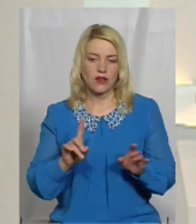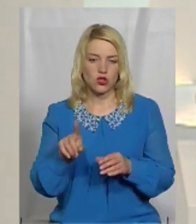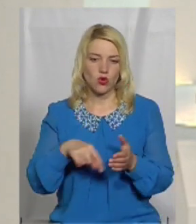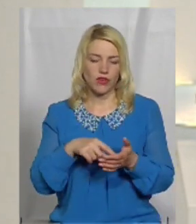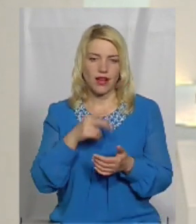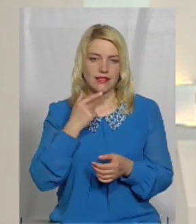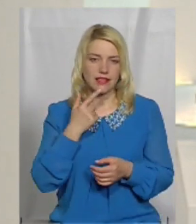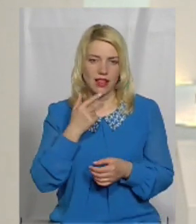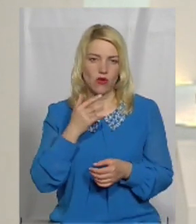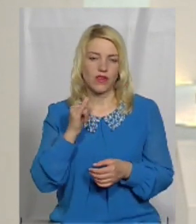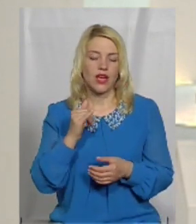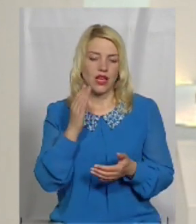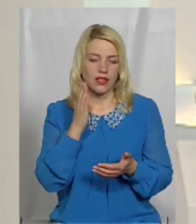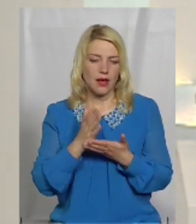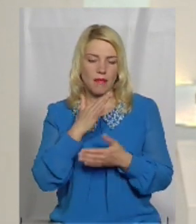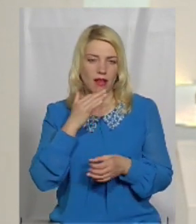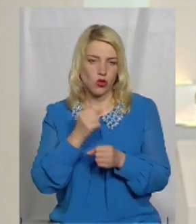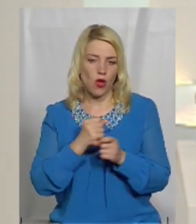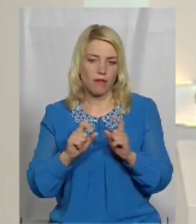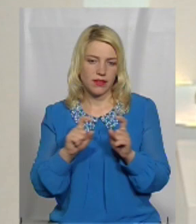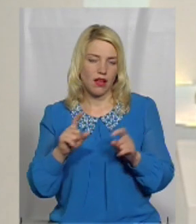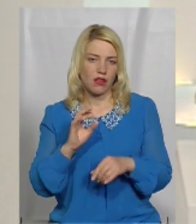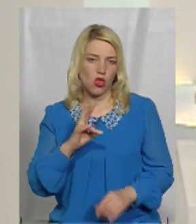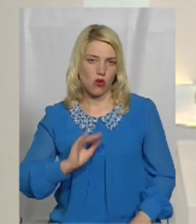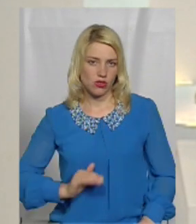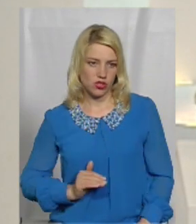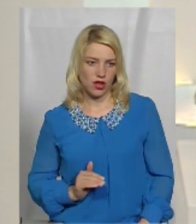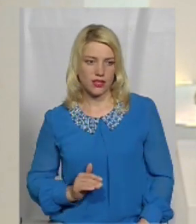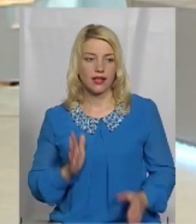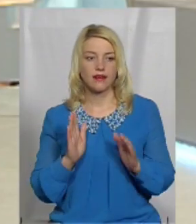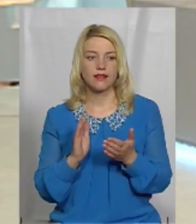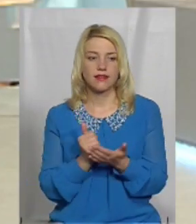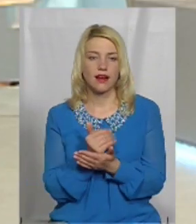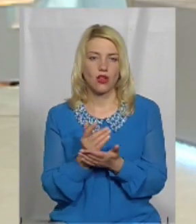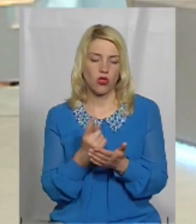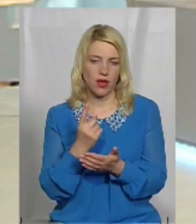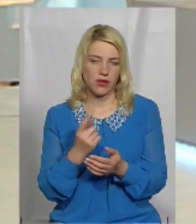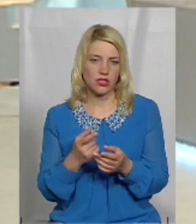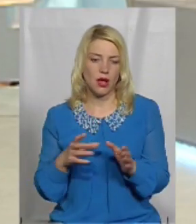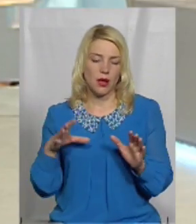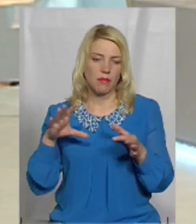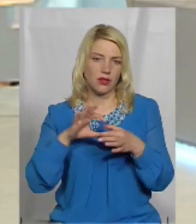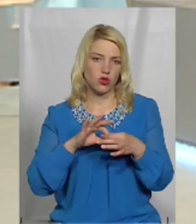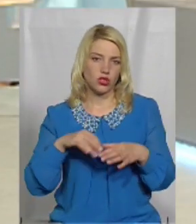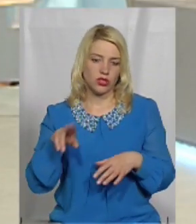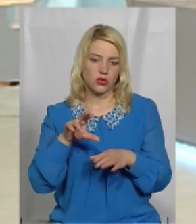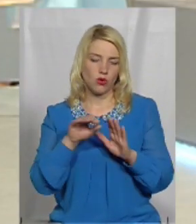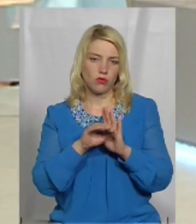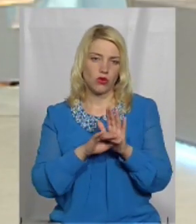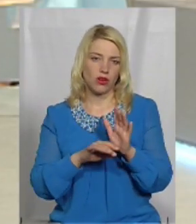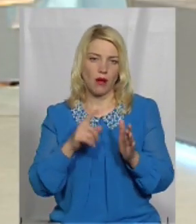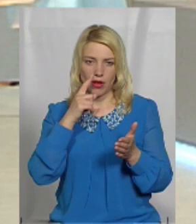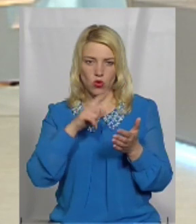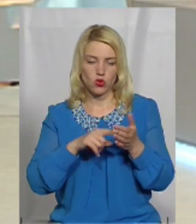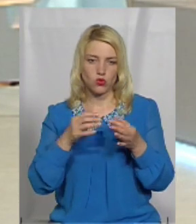багато аптек, але вони є саме частними, і тільки одна мережа аптек підключилась до програми «Доступні